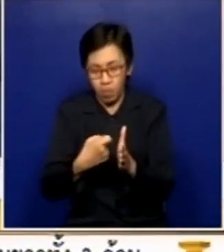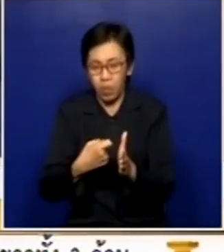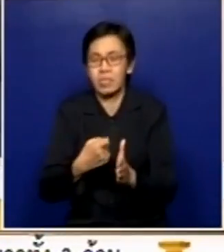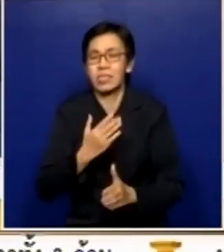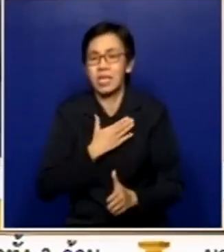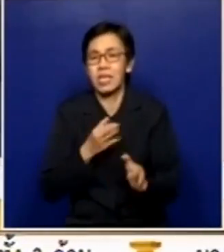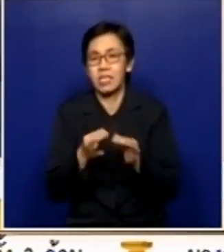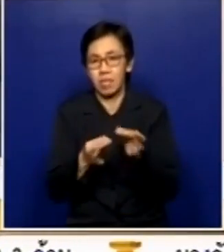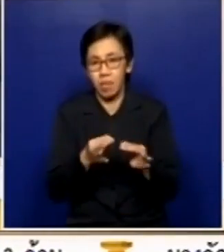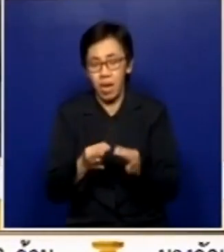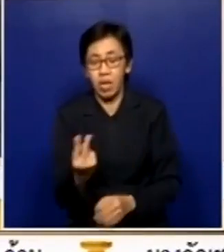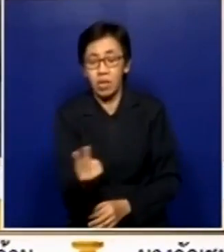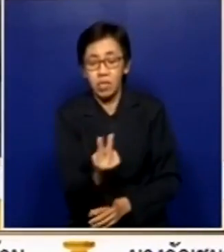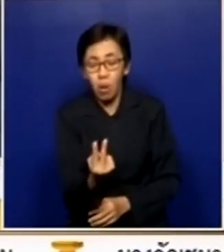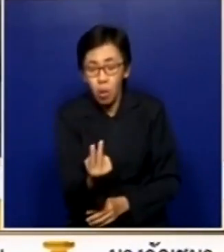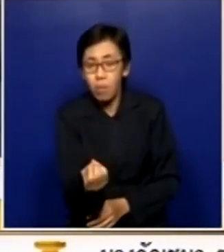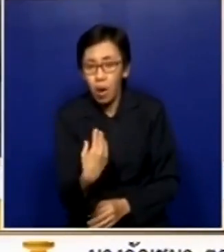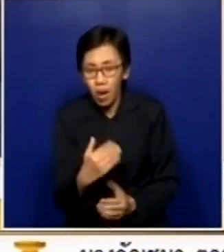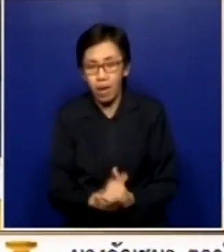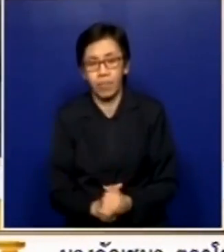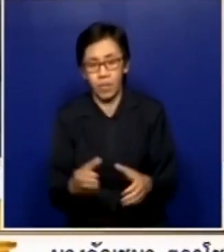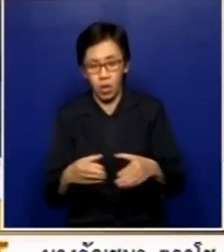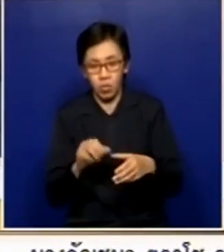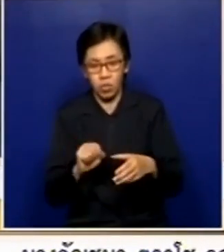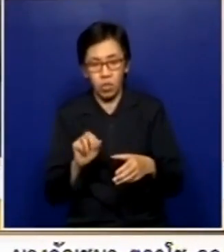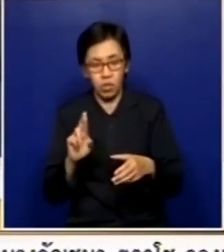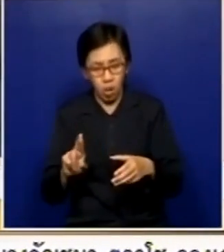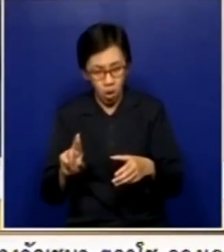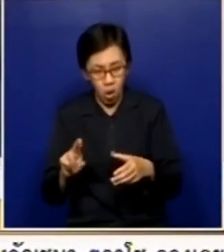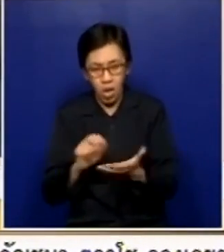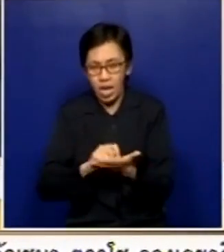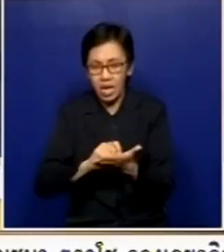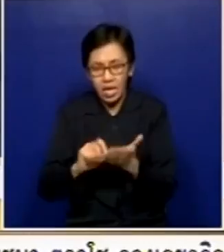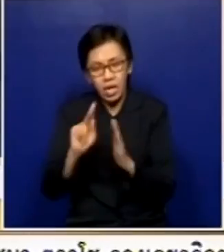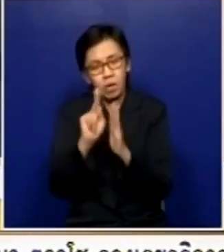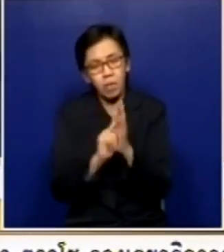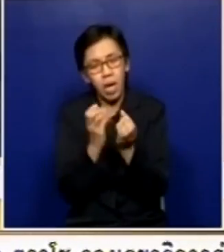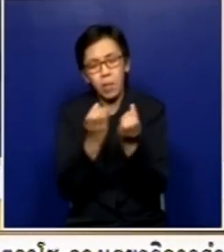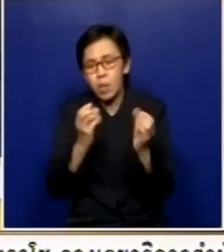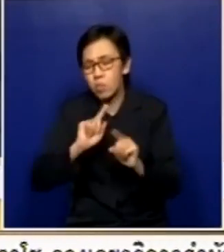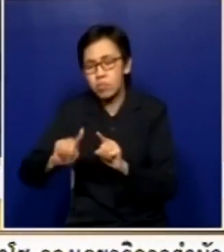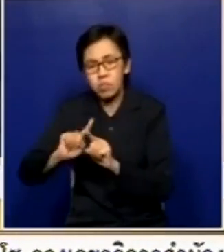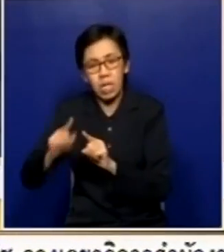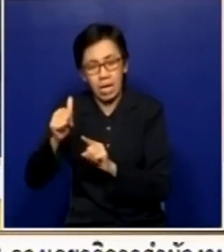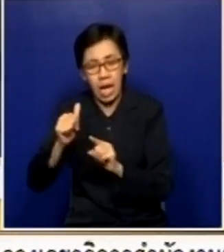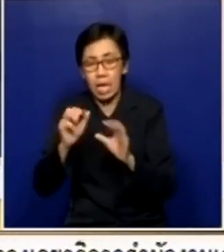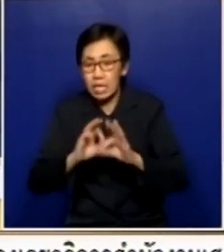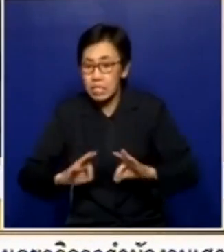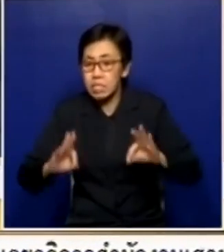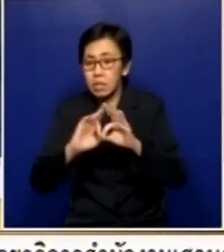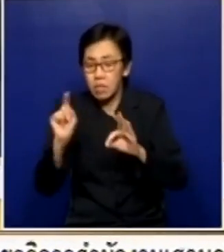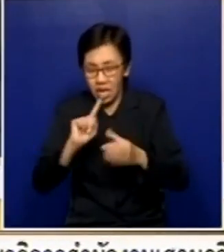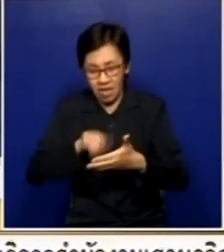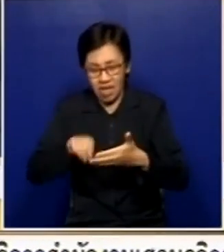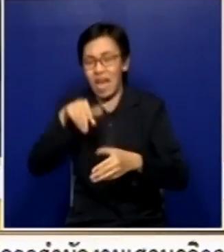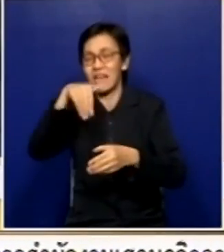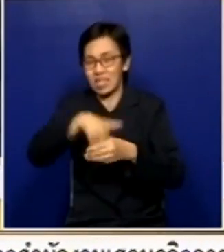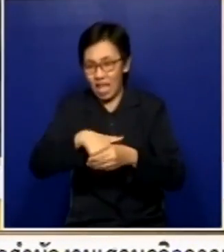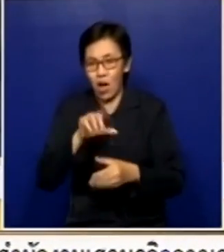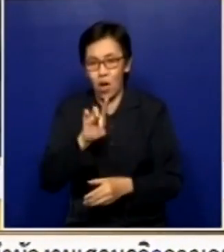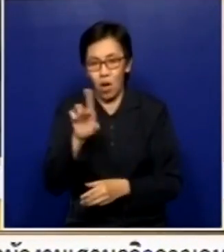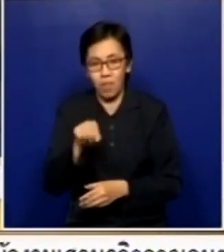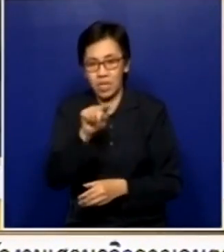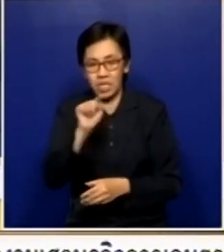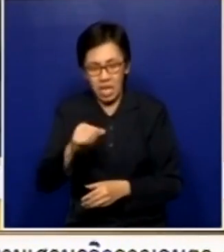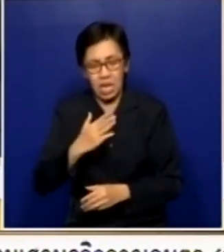ขอบคุณท่านทั้ง 2ที่ก็ยืนยันว่าศธ.ควรจะมีอำนาจเขียนอะไรก็ได้ในเมื่อเขามาจากการเลือกตั้ง 100%และเรา